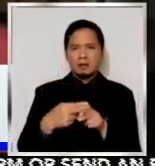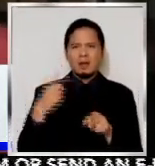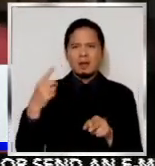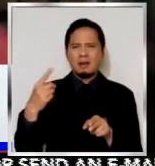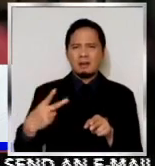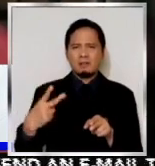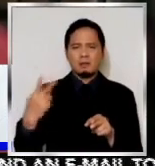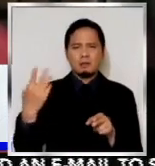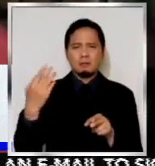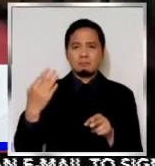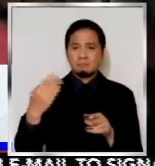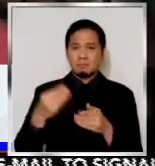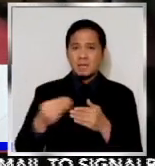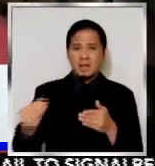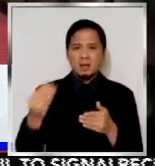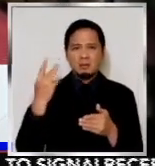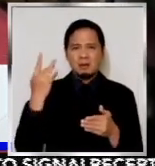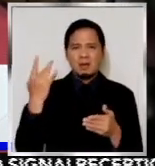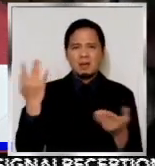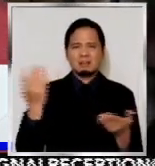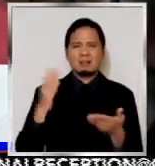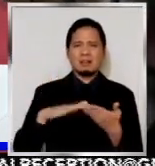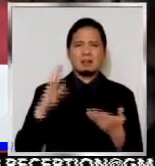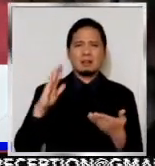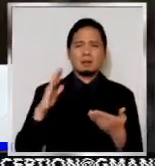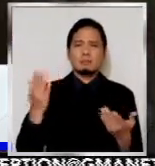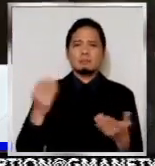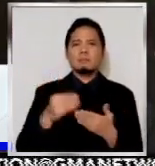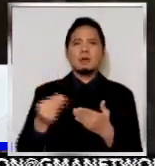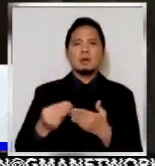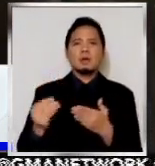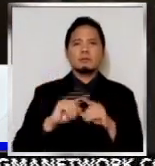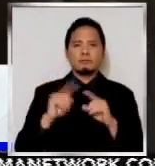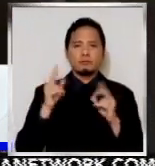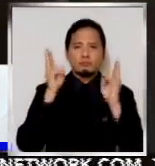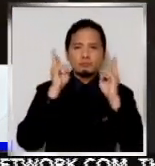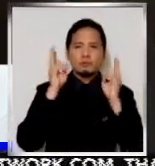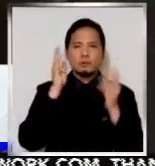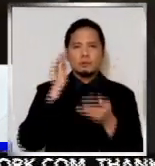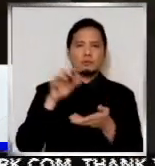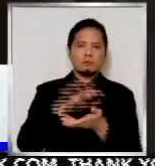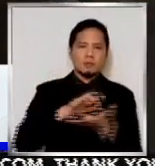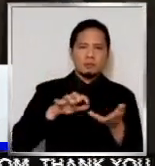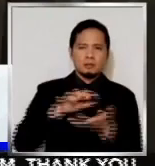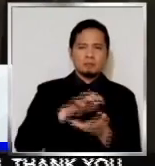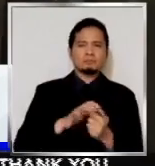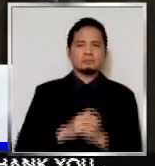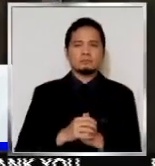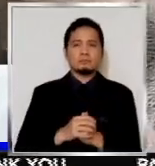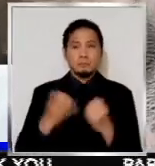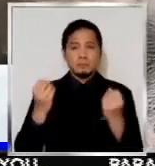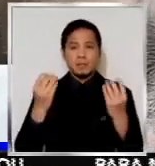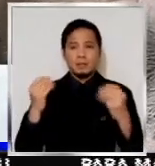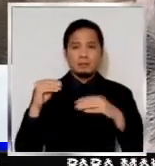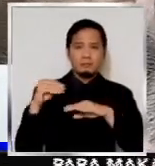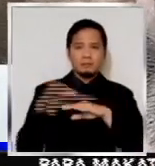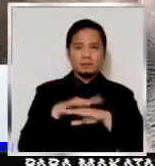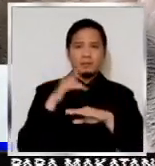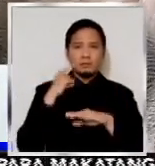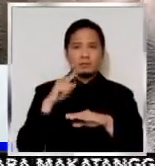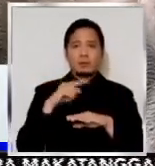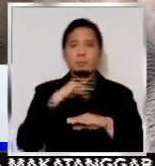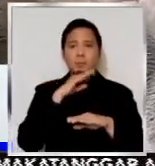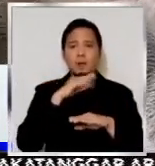karne, so gulay na lang, maraming gulay, halo na lang. Maraming impluensya sa presyo ng baboy. Unang-una na